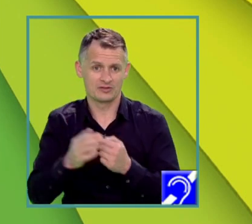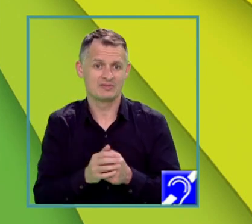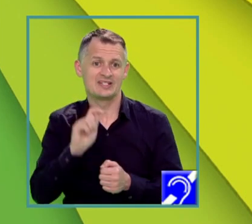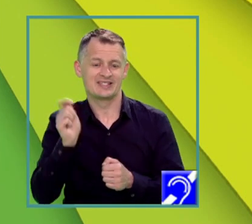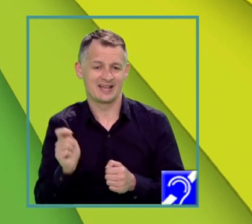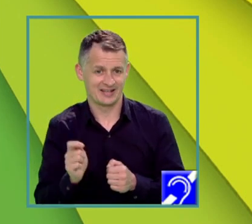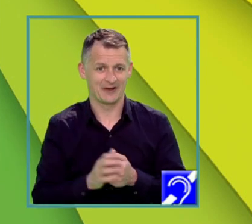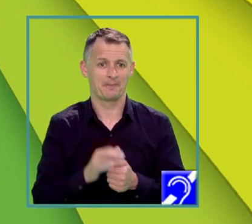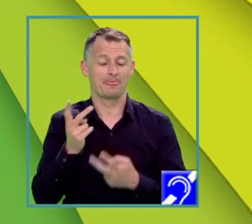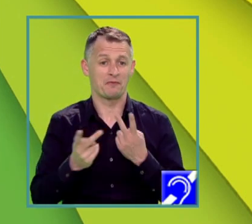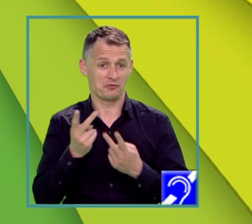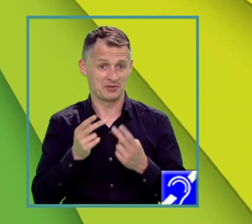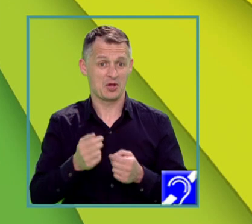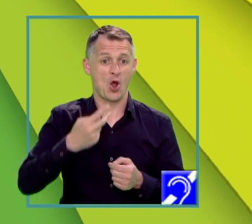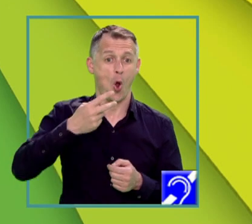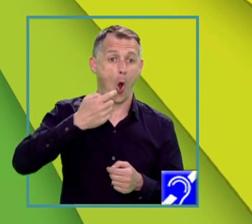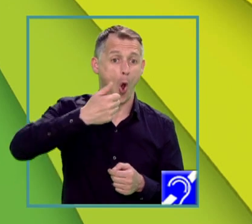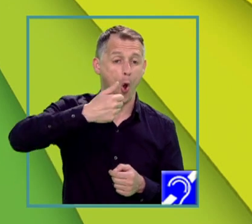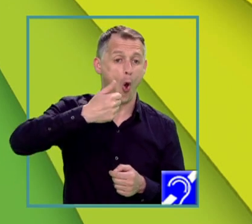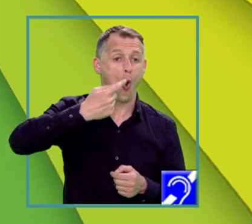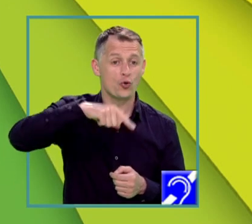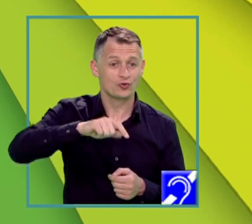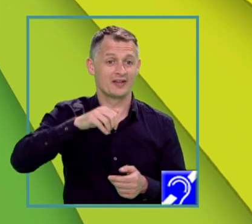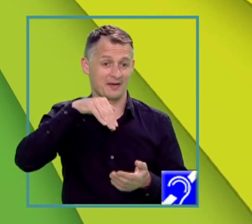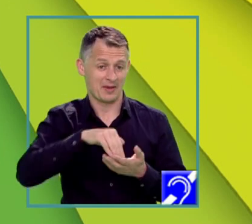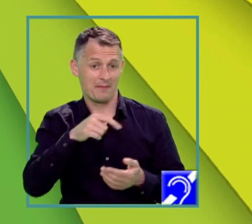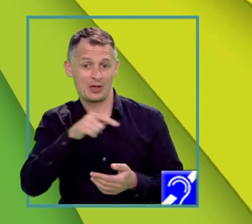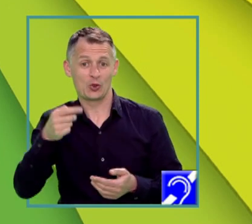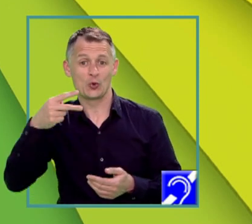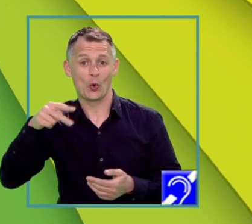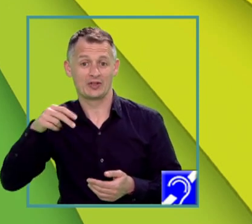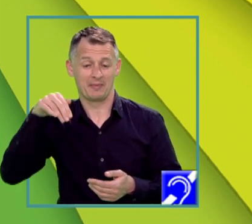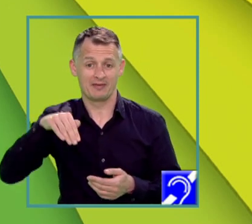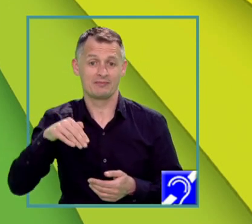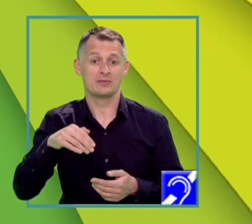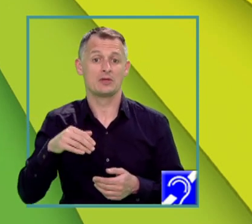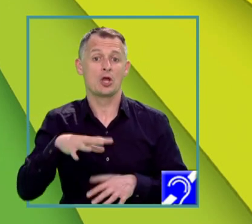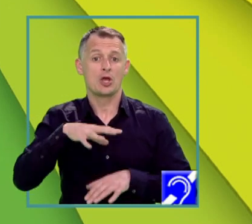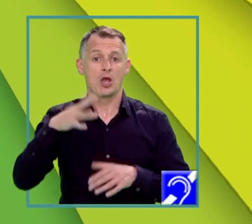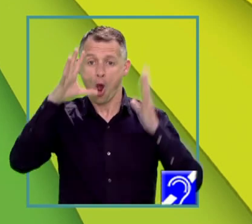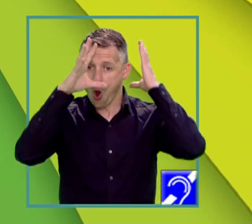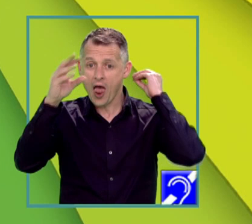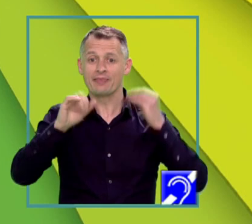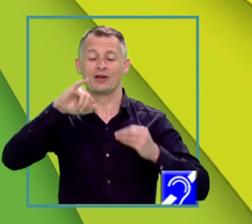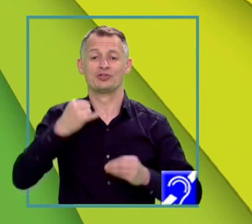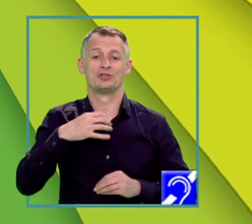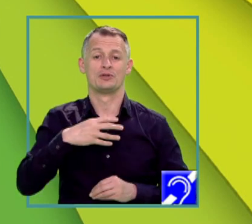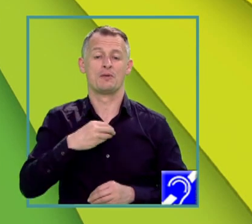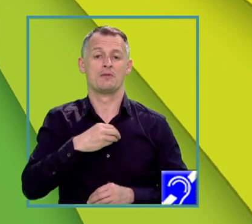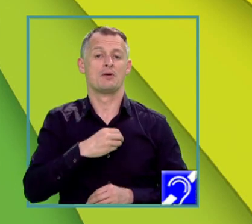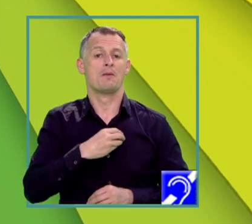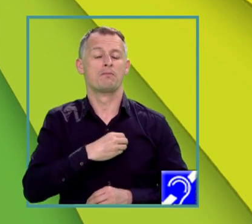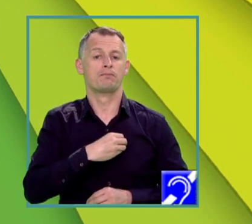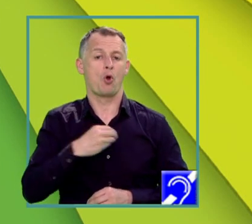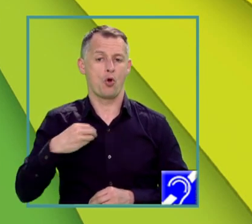100.000 și 200.000 sunt Iată Olanda și Polonia două puncte prețioase pentru aceste cerința 2 să